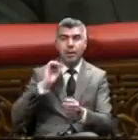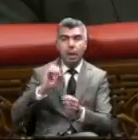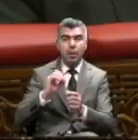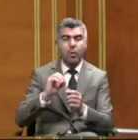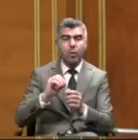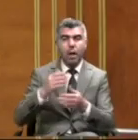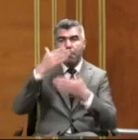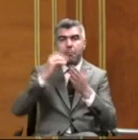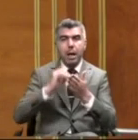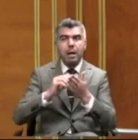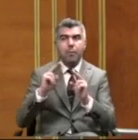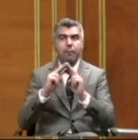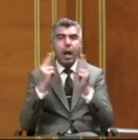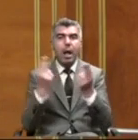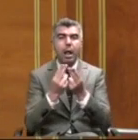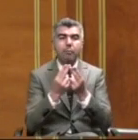الدوليه